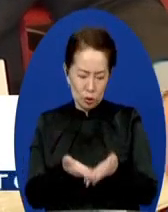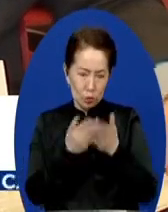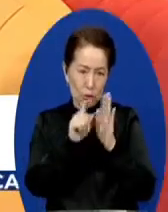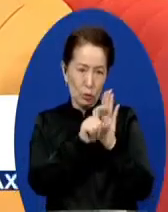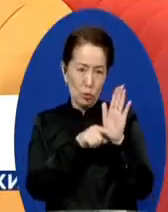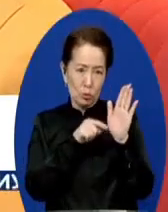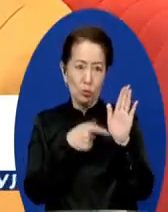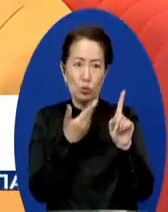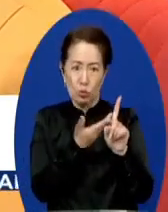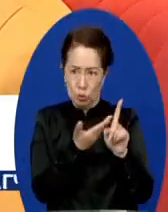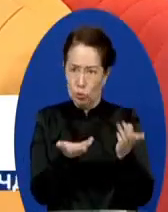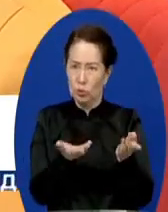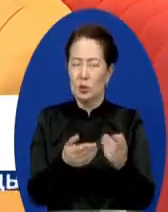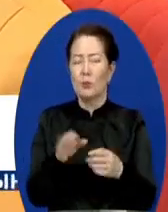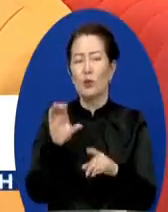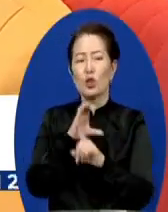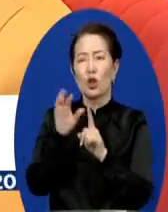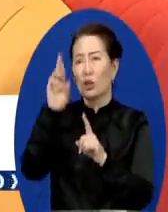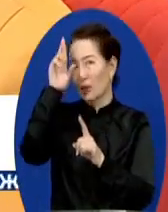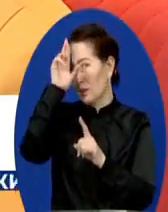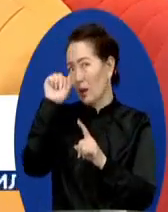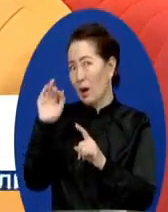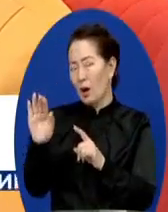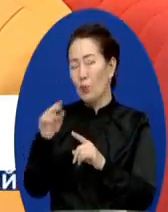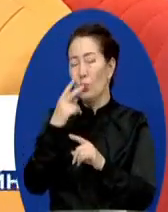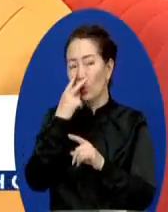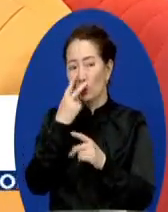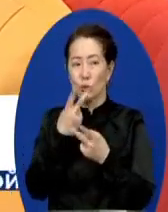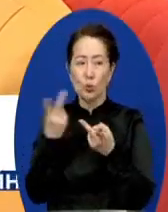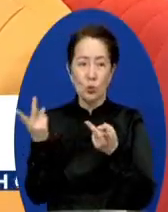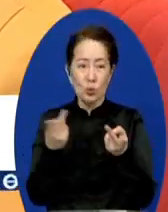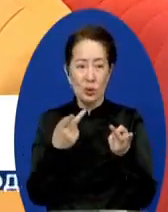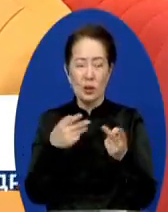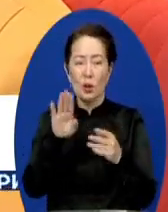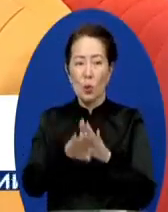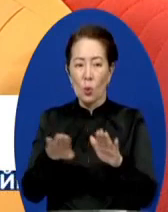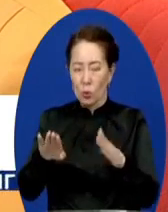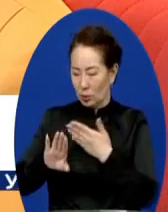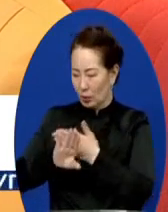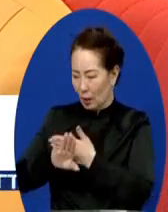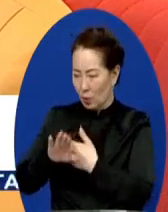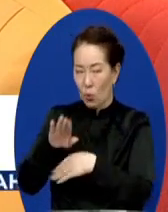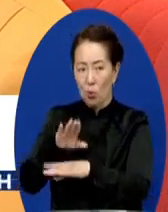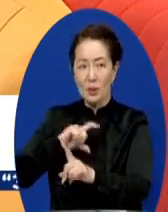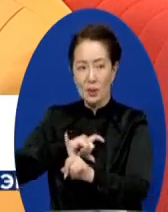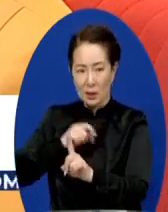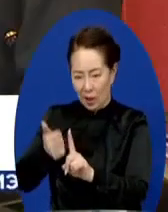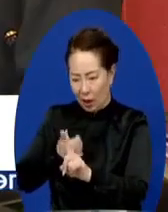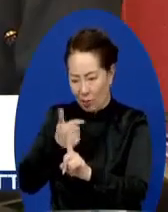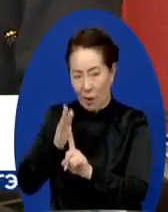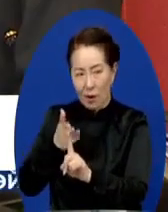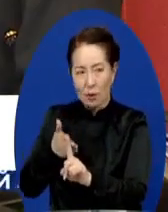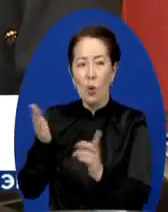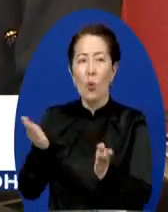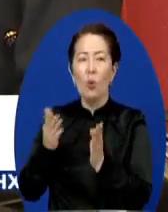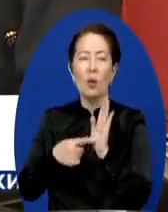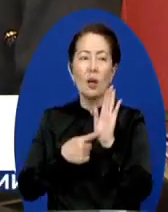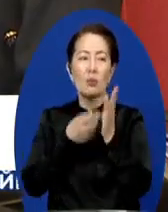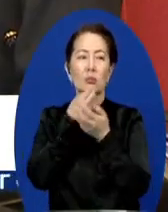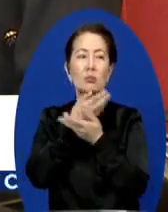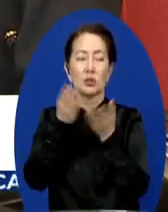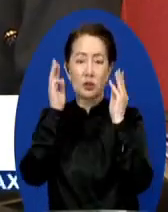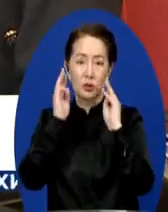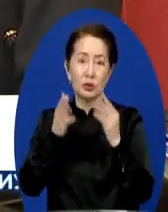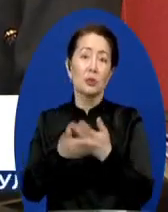дэмжих хөгжүүлэх чиглэлд өгдөг болох мөн соёлын яамны зүгээс үзэр үйлчлэгээ бүрийн ихэнд хүүхэд хамгаалал, хүүхдийн эрхийг хамгаалах талаар уриалгыг